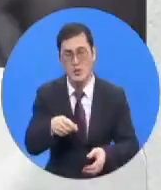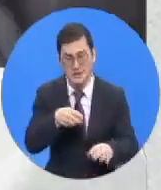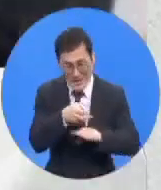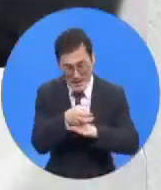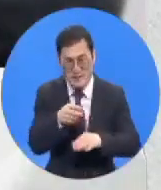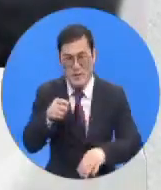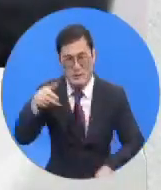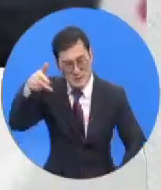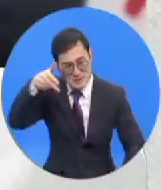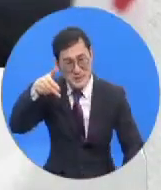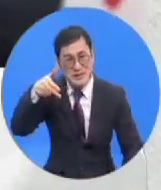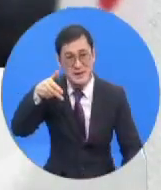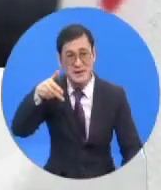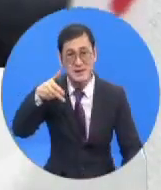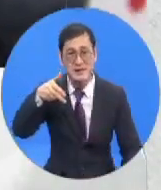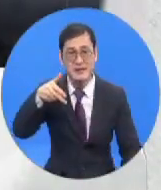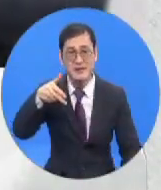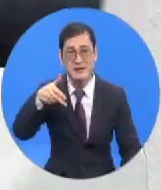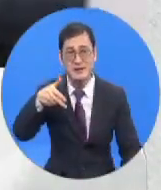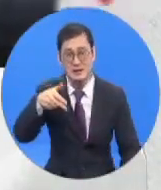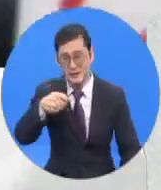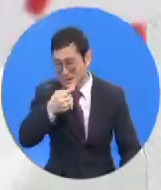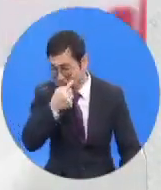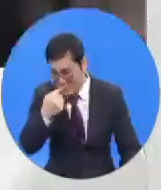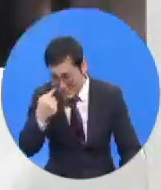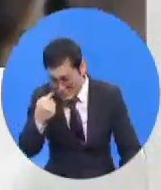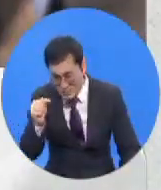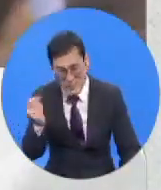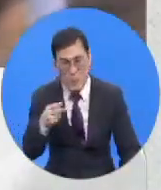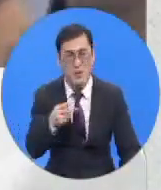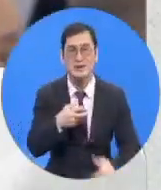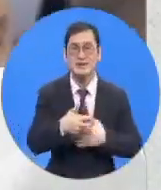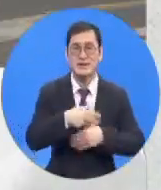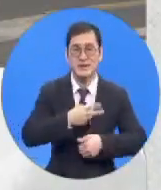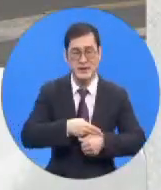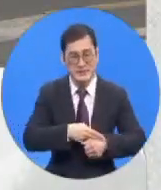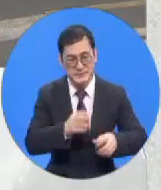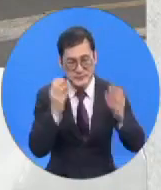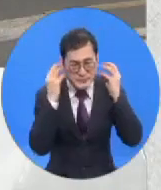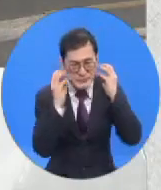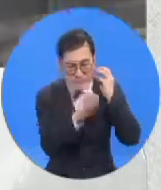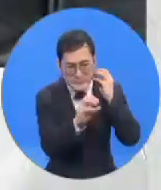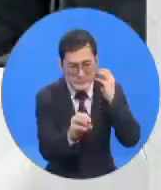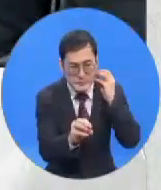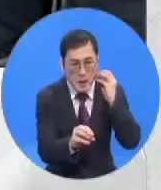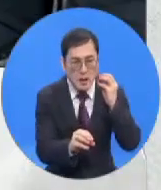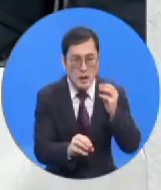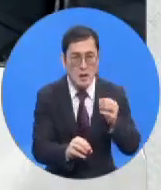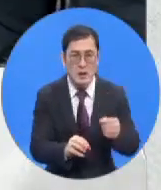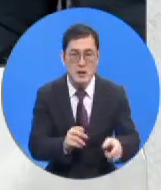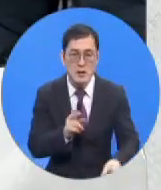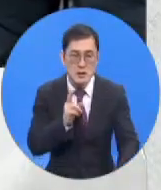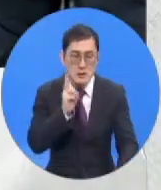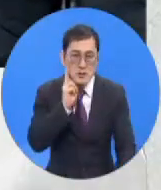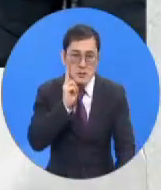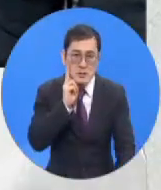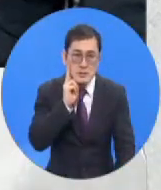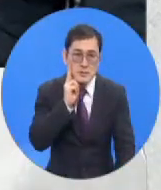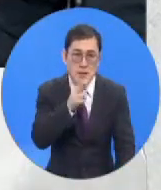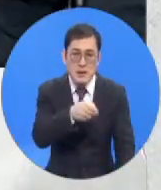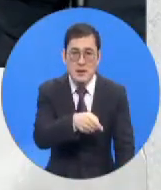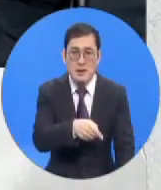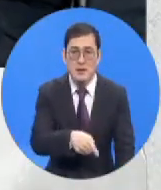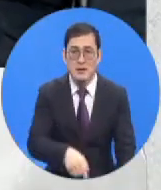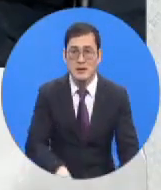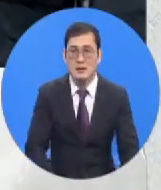결정적인 것은 의사 선생님들, 특히 법의학자들이 이렇게 그 피해자 상태가 단순히 그냥